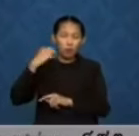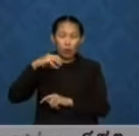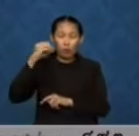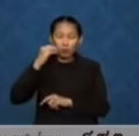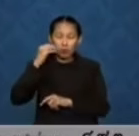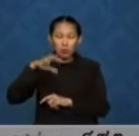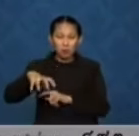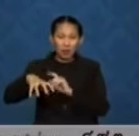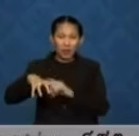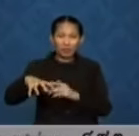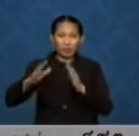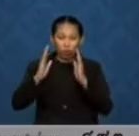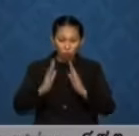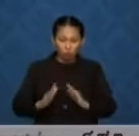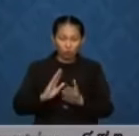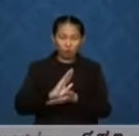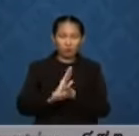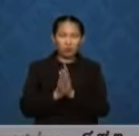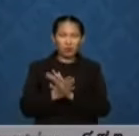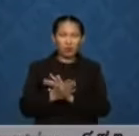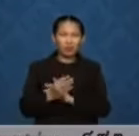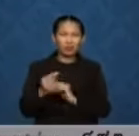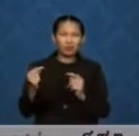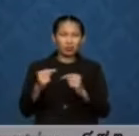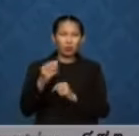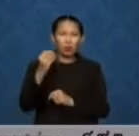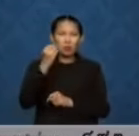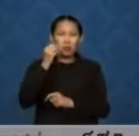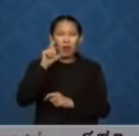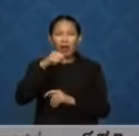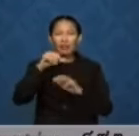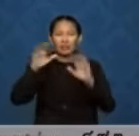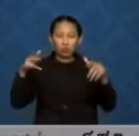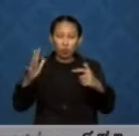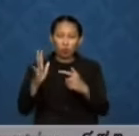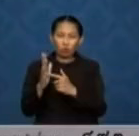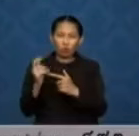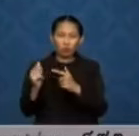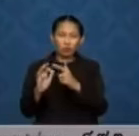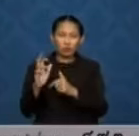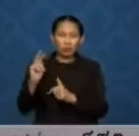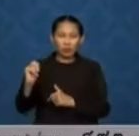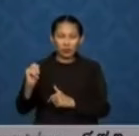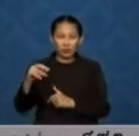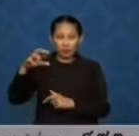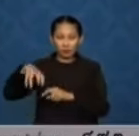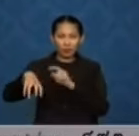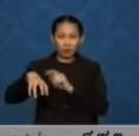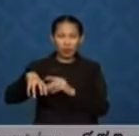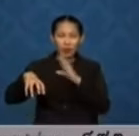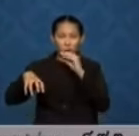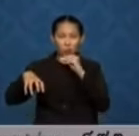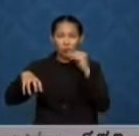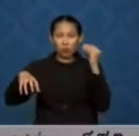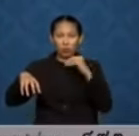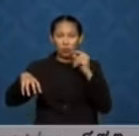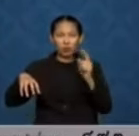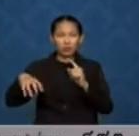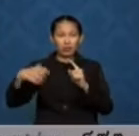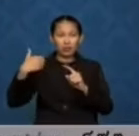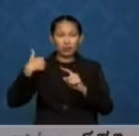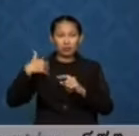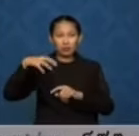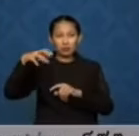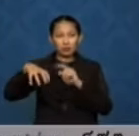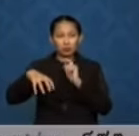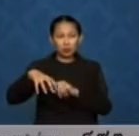มของคนค่ะปรับเปลี่ยนมาเป็นสถานที่สำหรับเป็นที่อยู่อาศัยของนกแอ่นโดยอาคารที่ฉันพูดถึงหลายแห่งนี้ค่ะก็มีที่ตั้ง